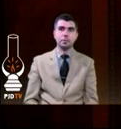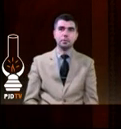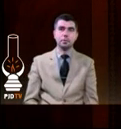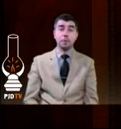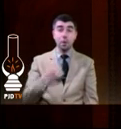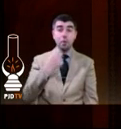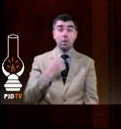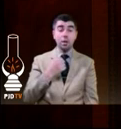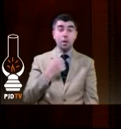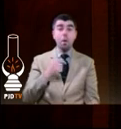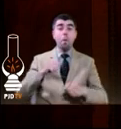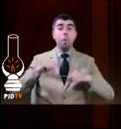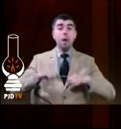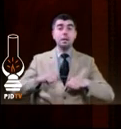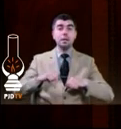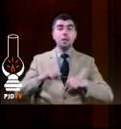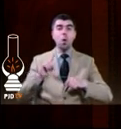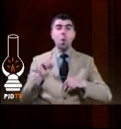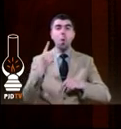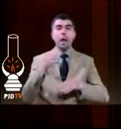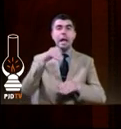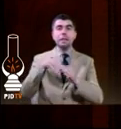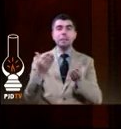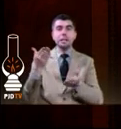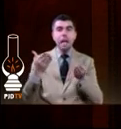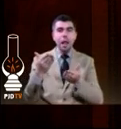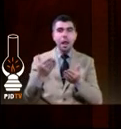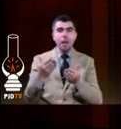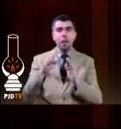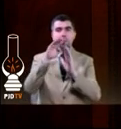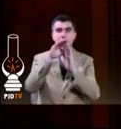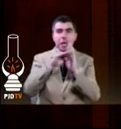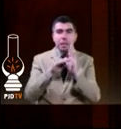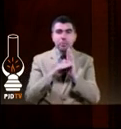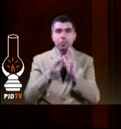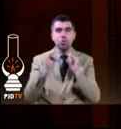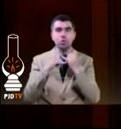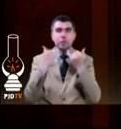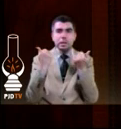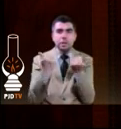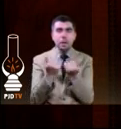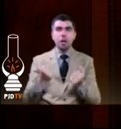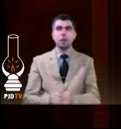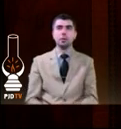والسي عباس الفاسي هو اللي عمل اللجنه اللي تشتغل عليه، وعملوا بعدا اللقاء